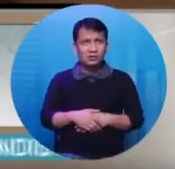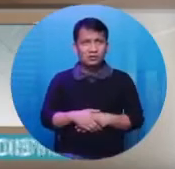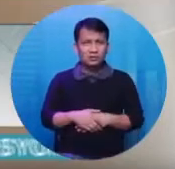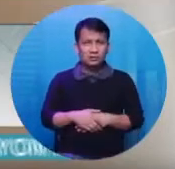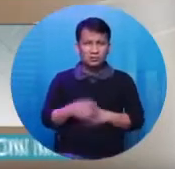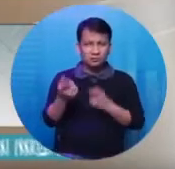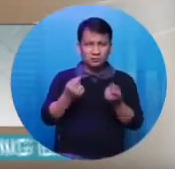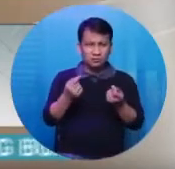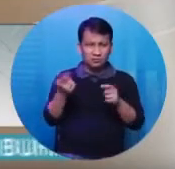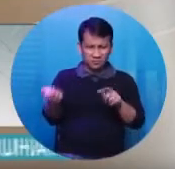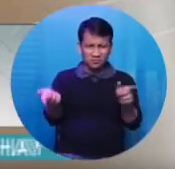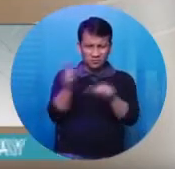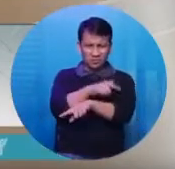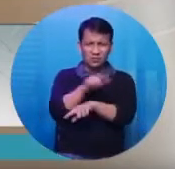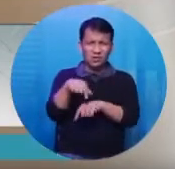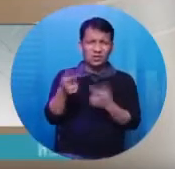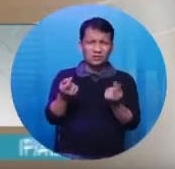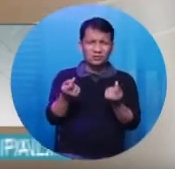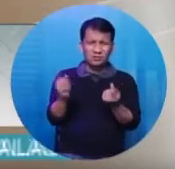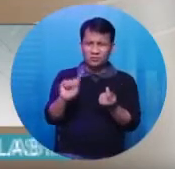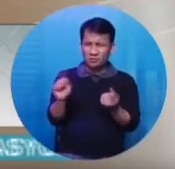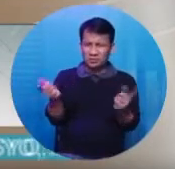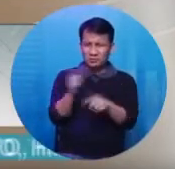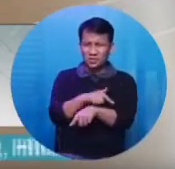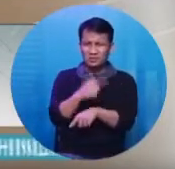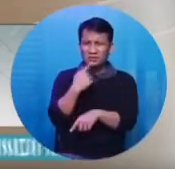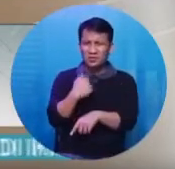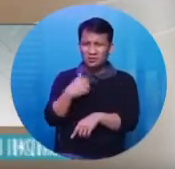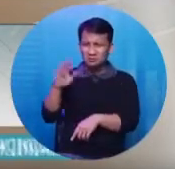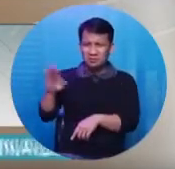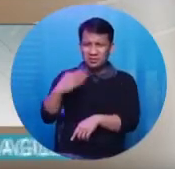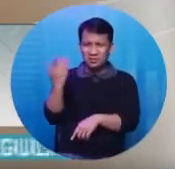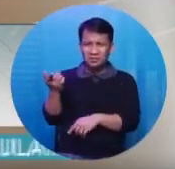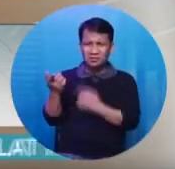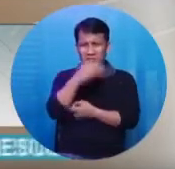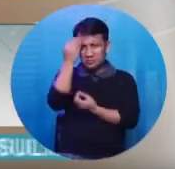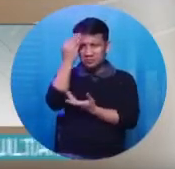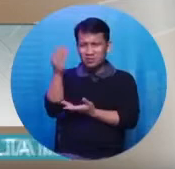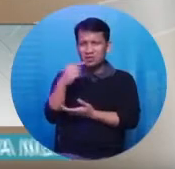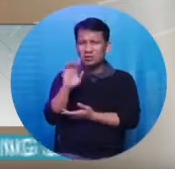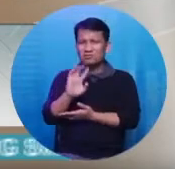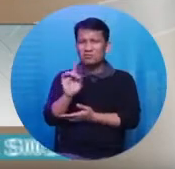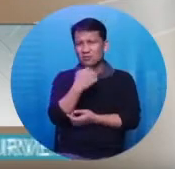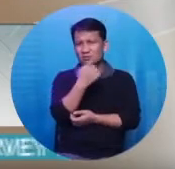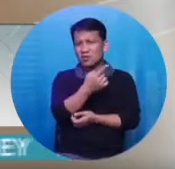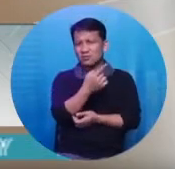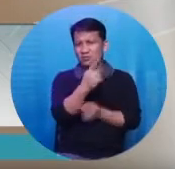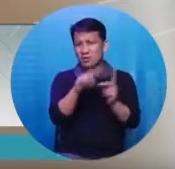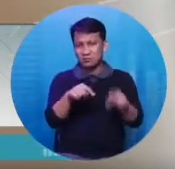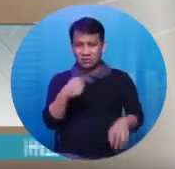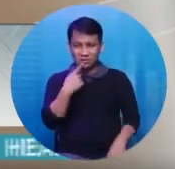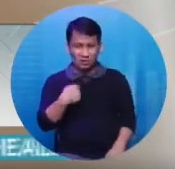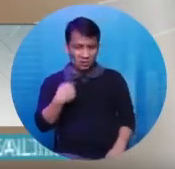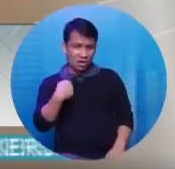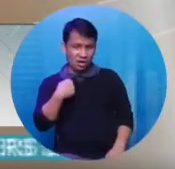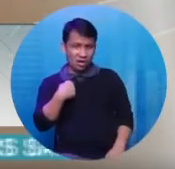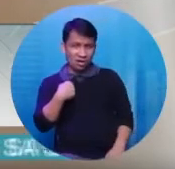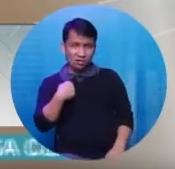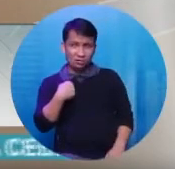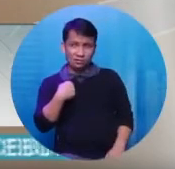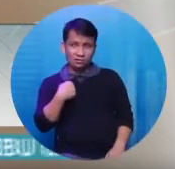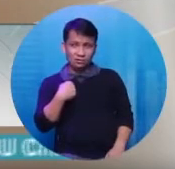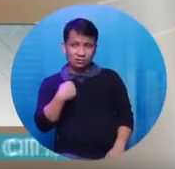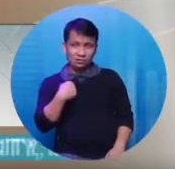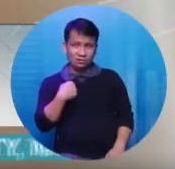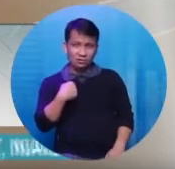yung binabaliktad ka? Ano yung mga pinagsasabi niya kasinungalingan po sa mga tao? Sabi niya po, ako naman daw po yung